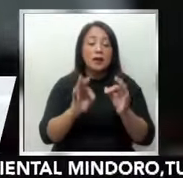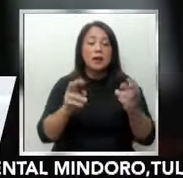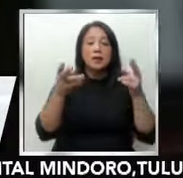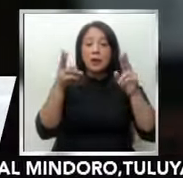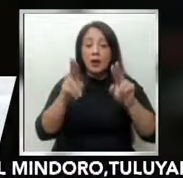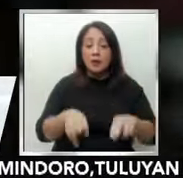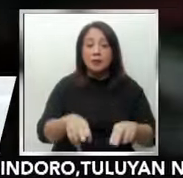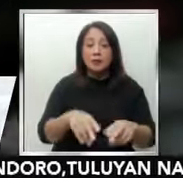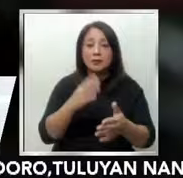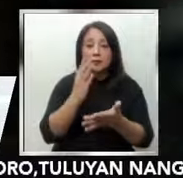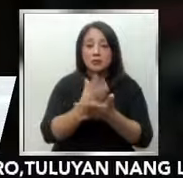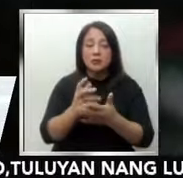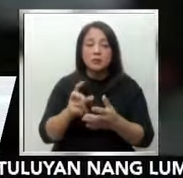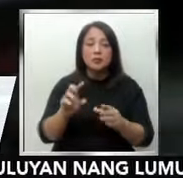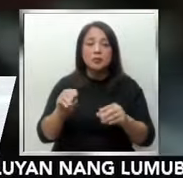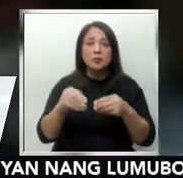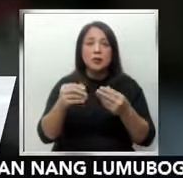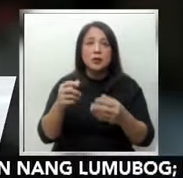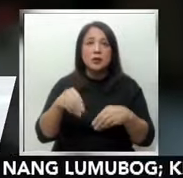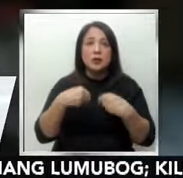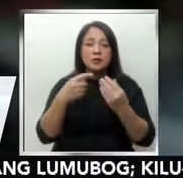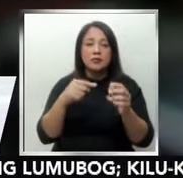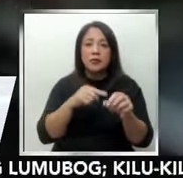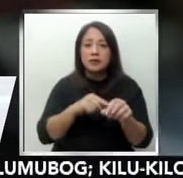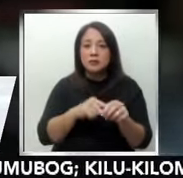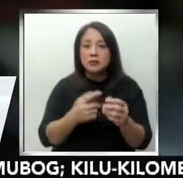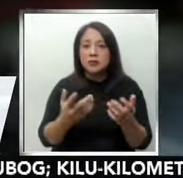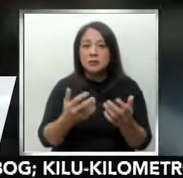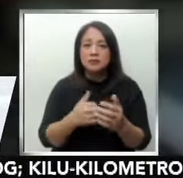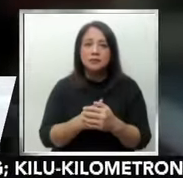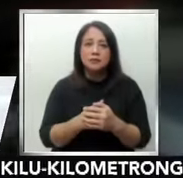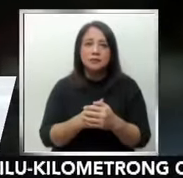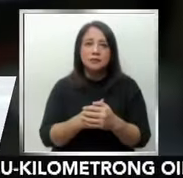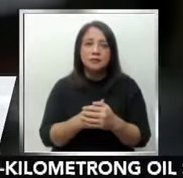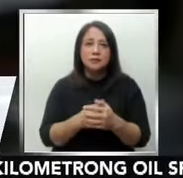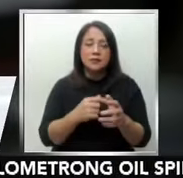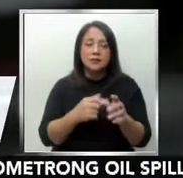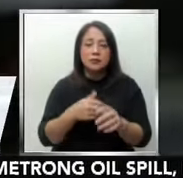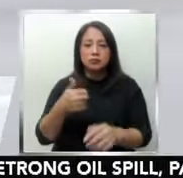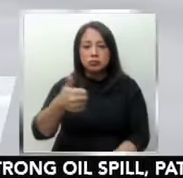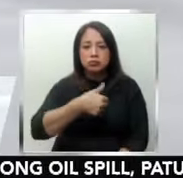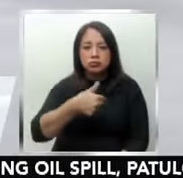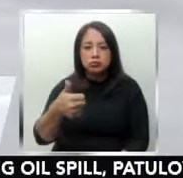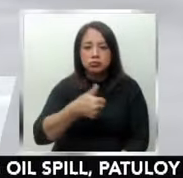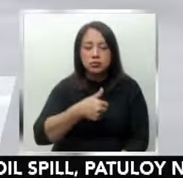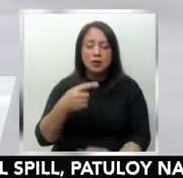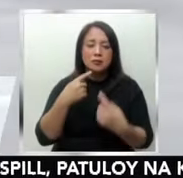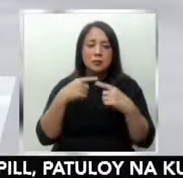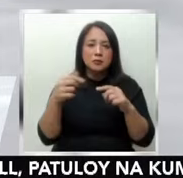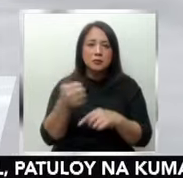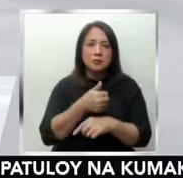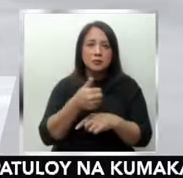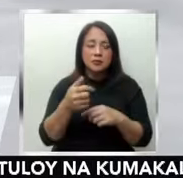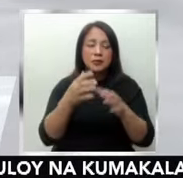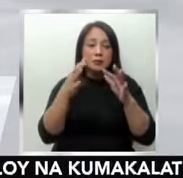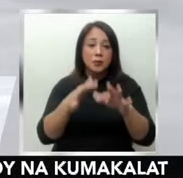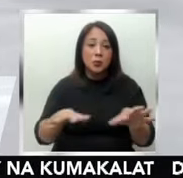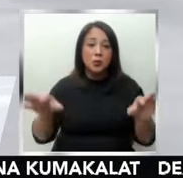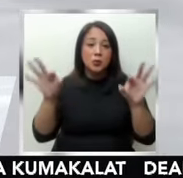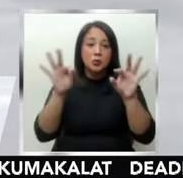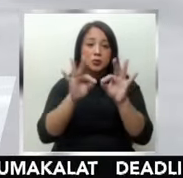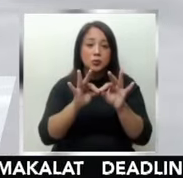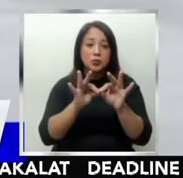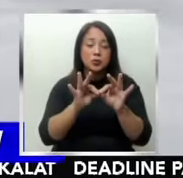bigyan natin sila ng extra na na ah transportation na public transport mahalaga raw ang modernisasyon ng